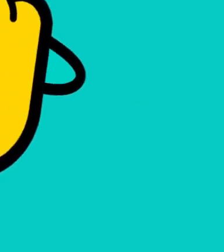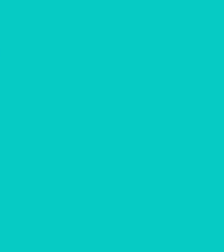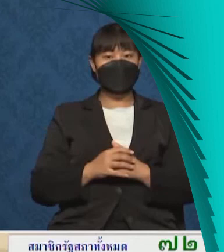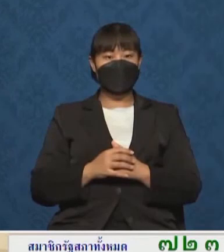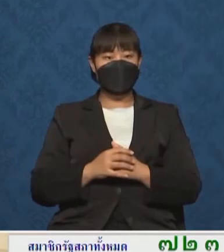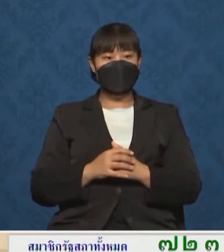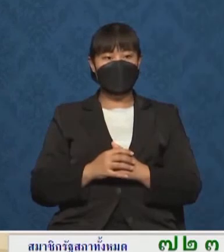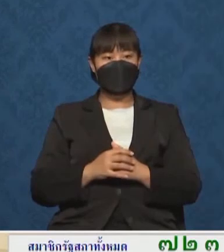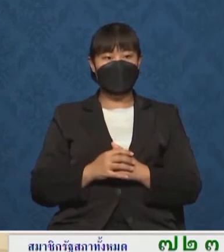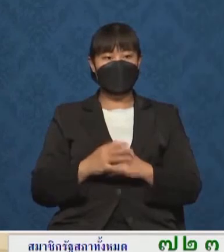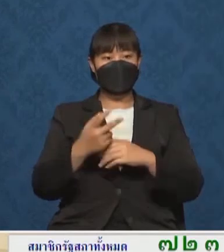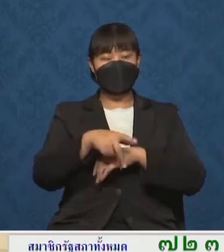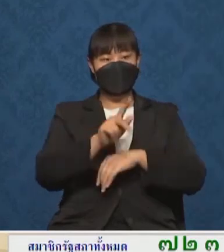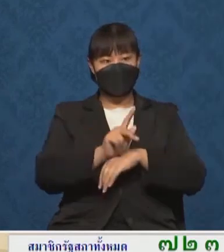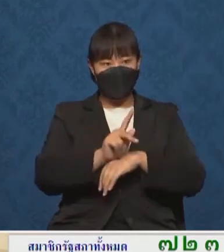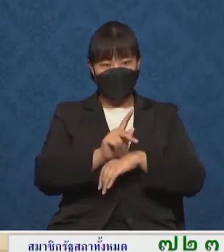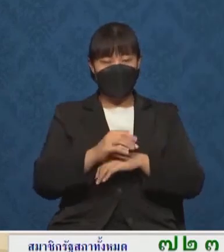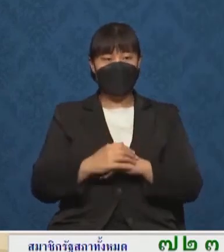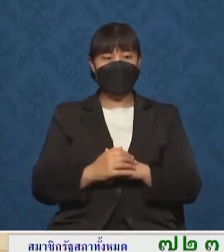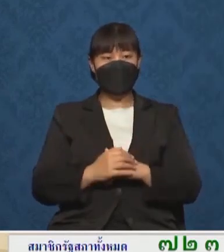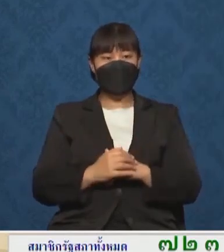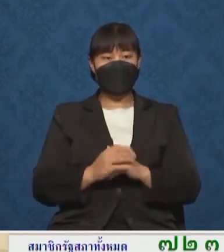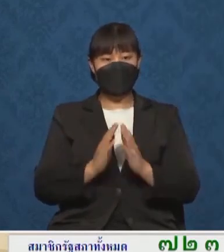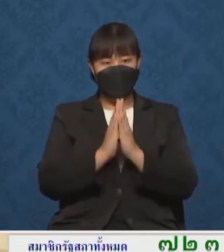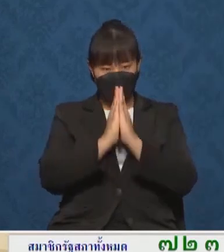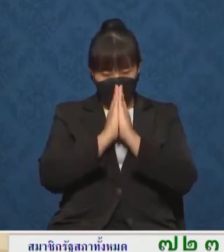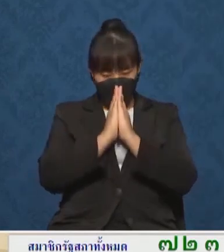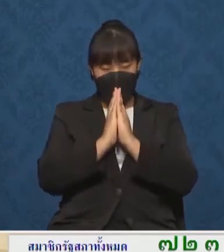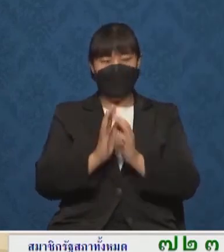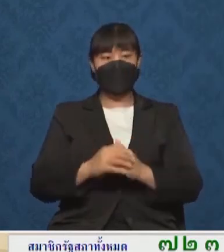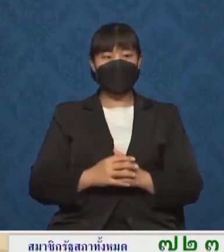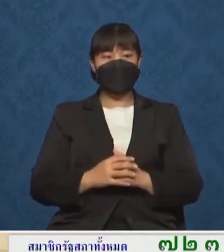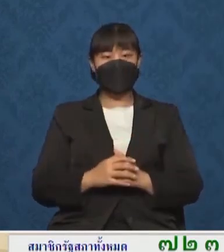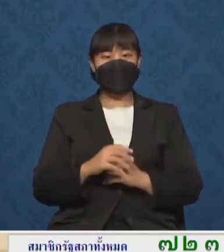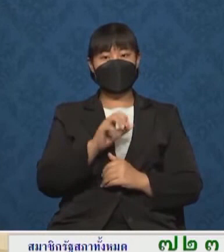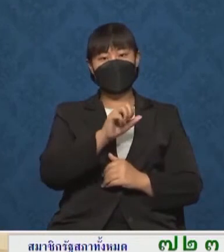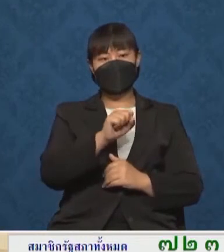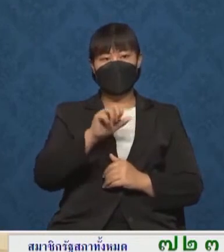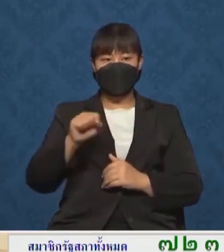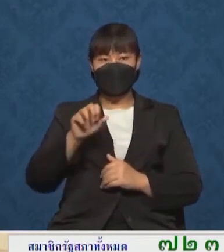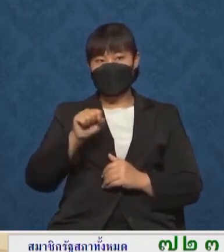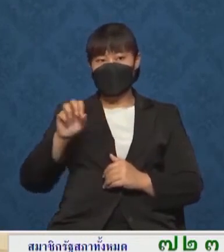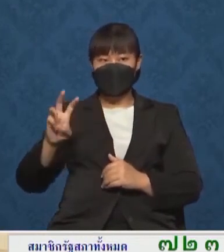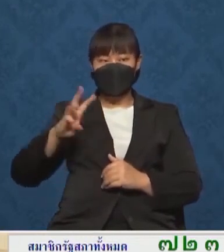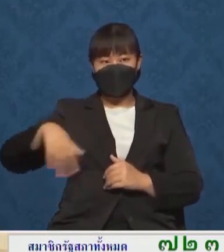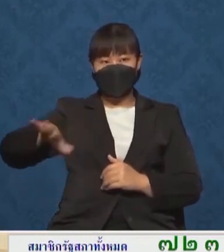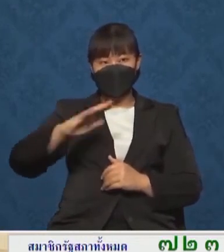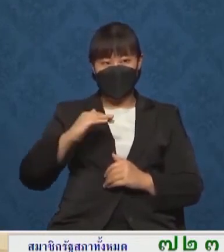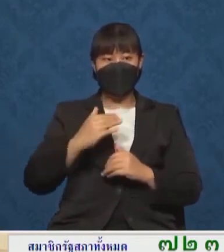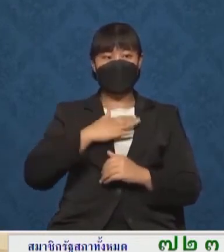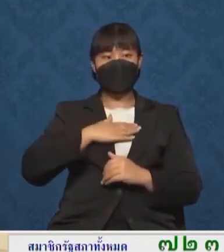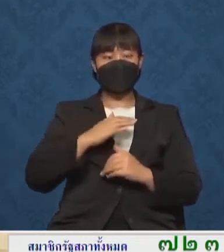ับกราบเรียนท่านประธานสภาที่เคารพนะครับแล้วก็ท่านสมาชิกทุกท่านนะครับกับผมนายณัชประกรณ์นามเมืองนะครับ